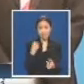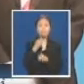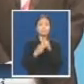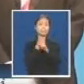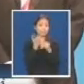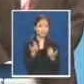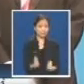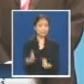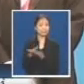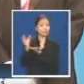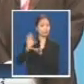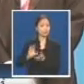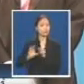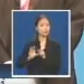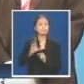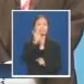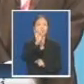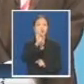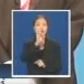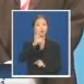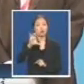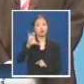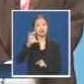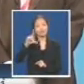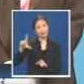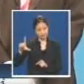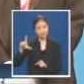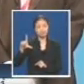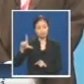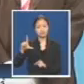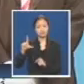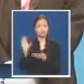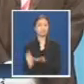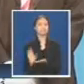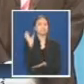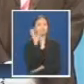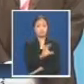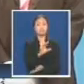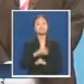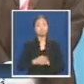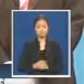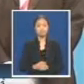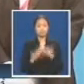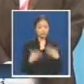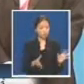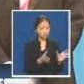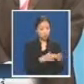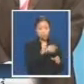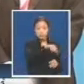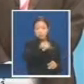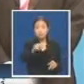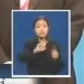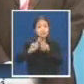งงบประมาณเอาไว้800ล้านบาทแล้วก็ขณะนี้กลุ่มต่างๆซึ่งกำลังเกิด